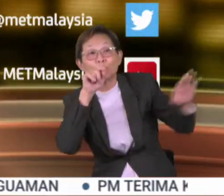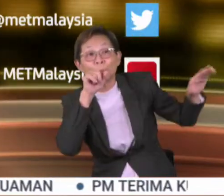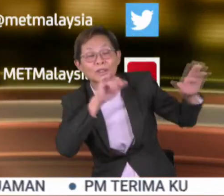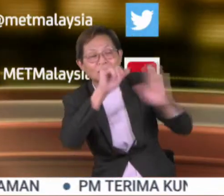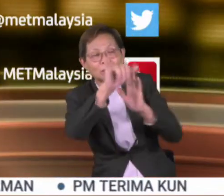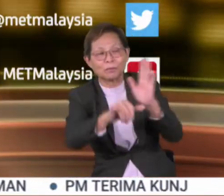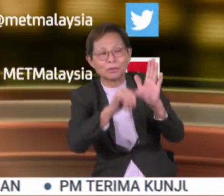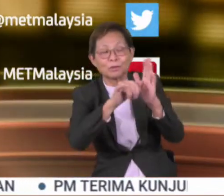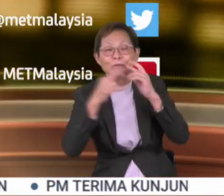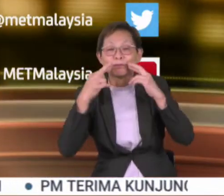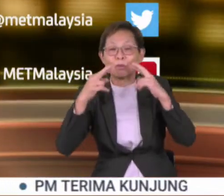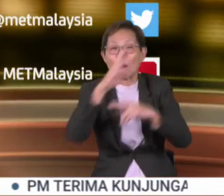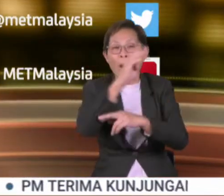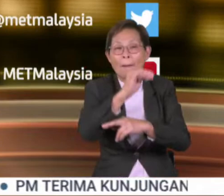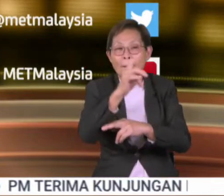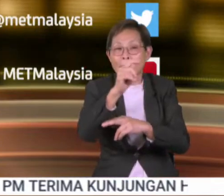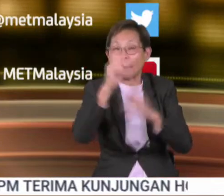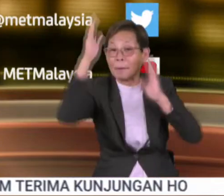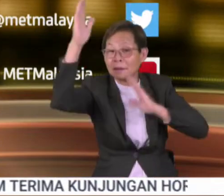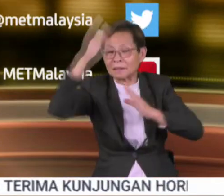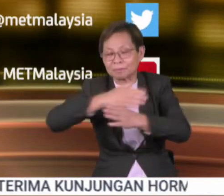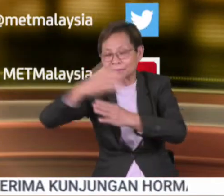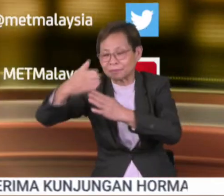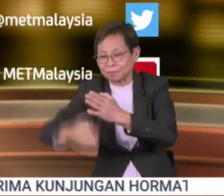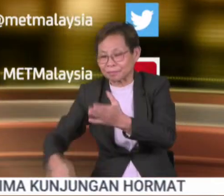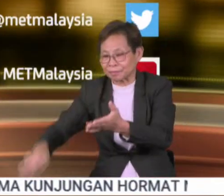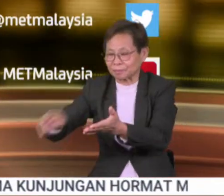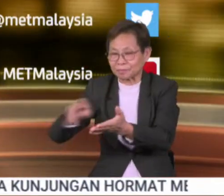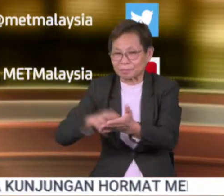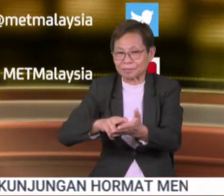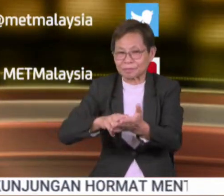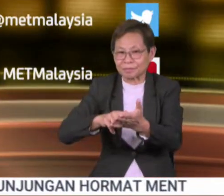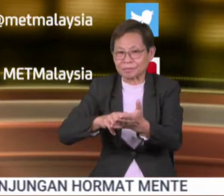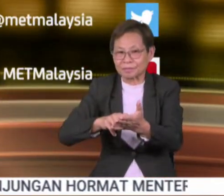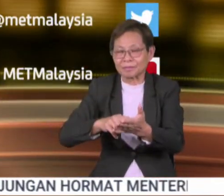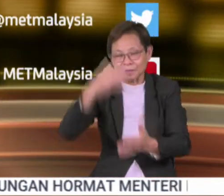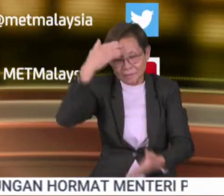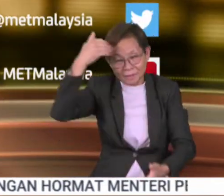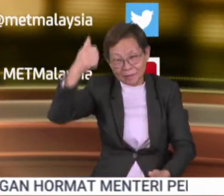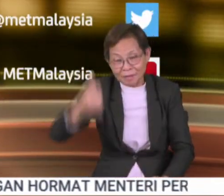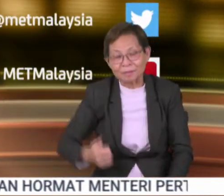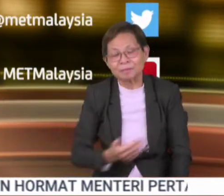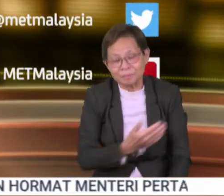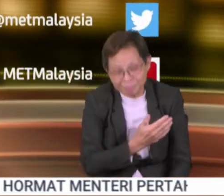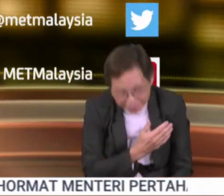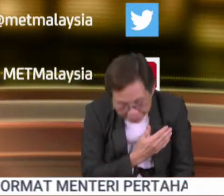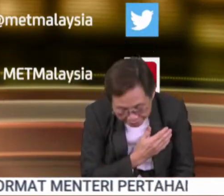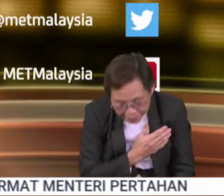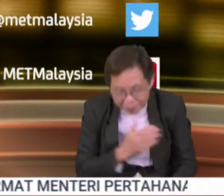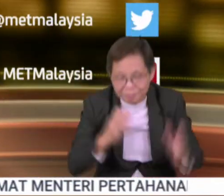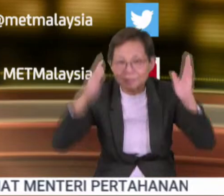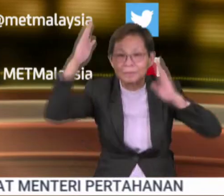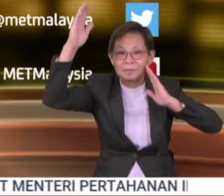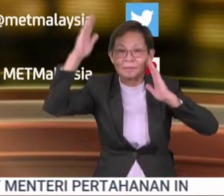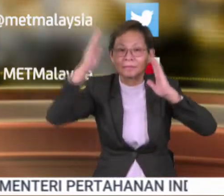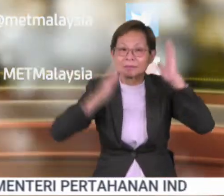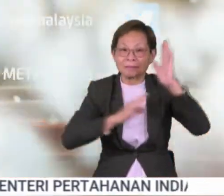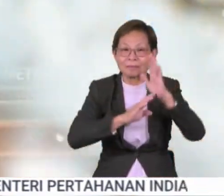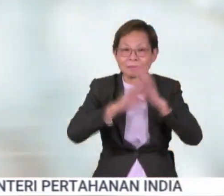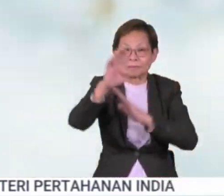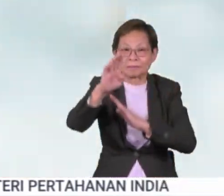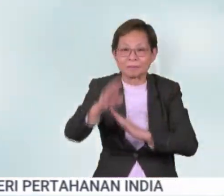juga YouTube rasmi Met Malaysia. Sekian melaporkan, Khairatun Nisa Syamsuddin. Assalamualaikum dan salam Malaysia Madani.